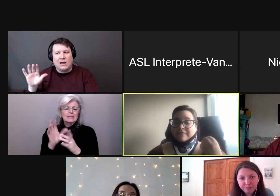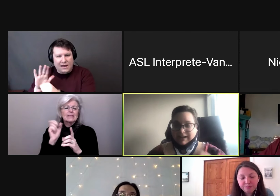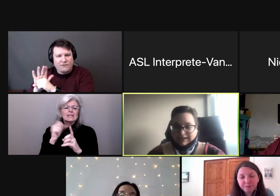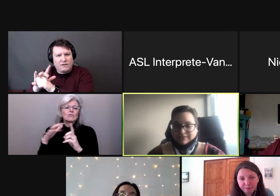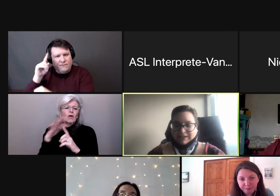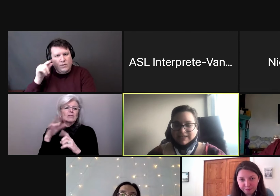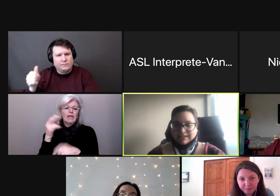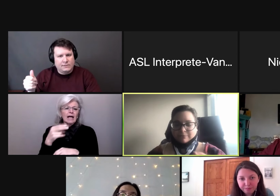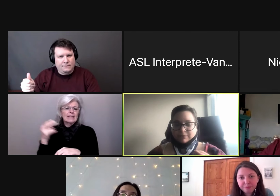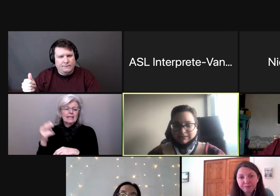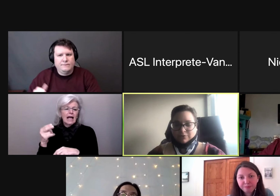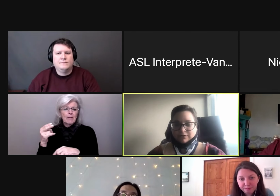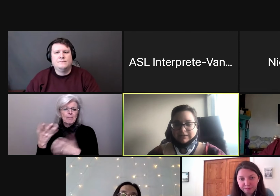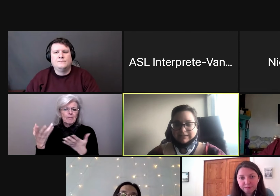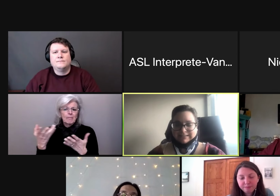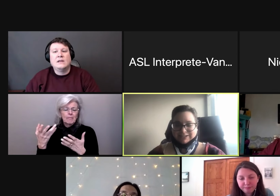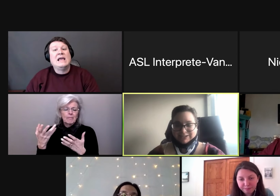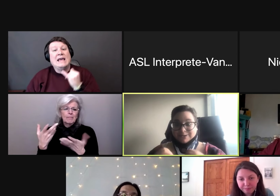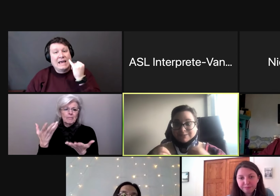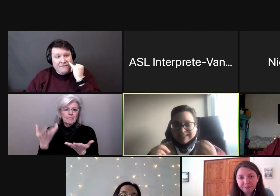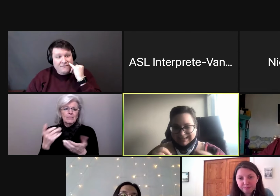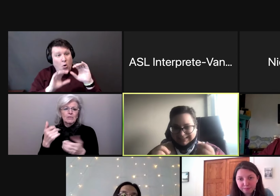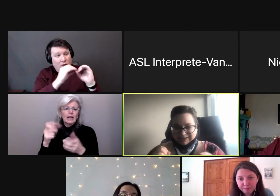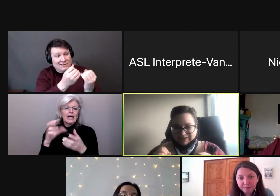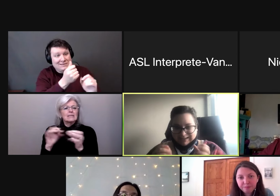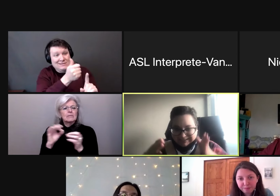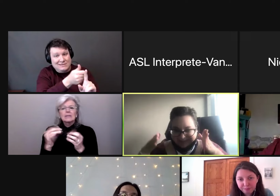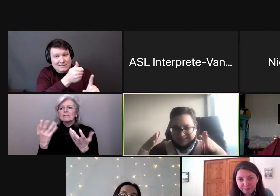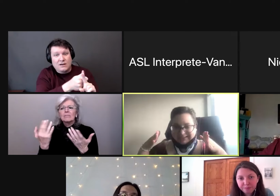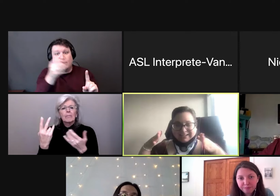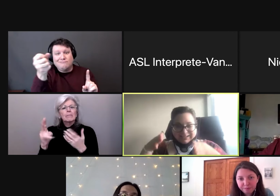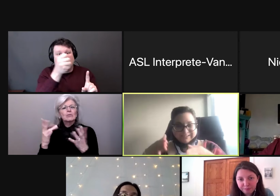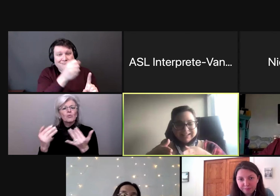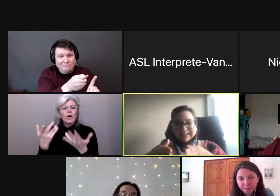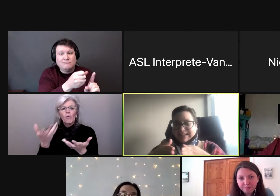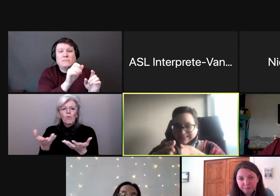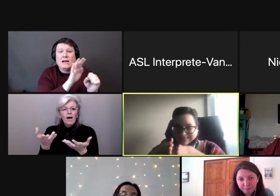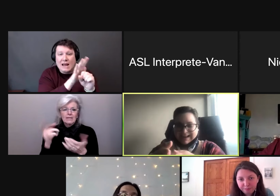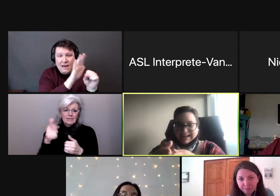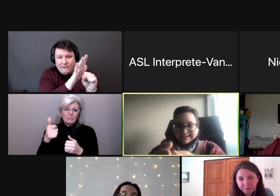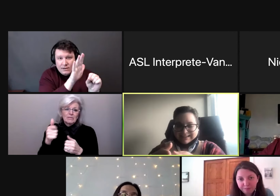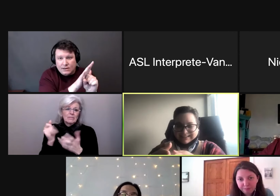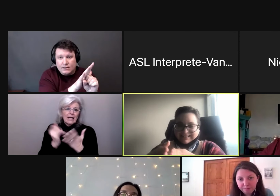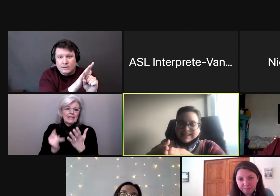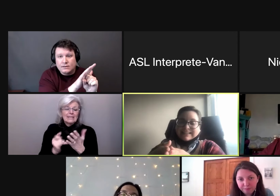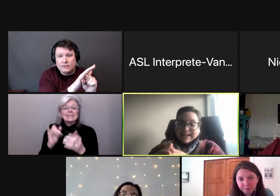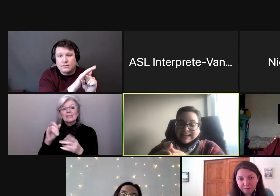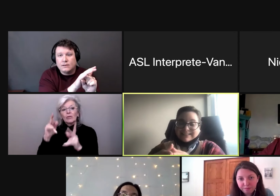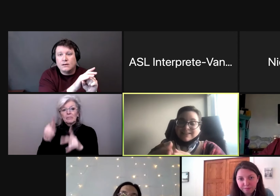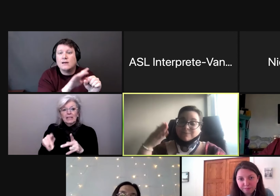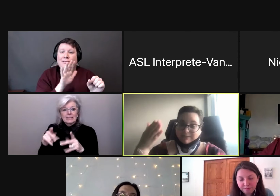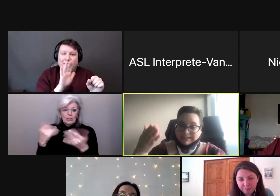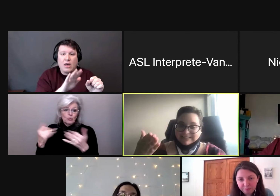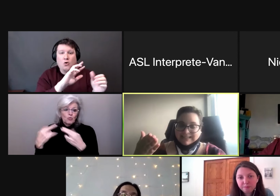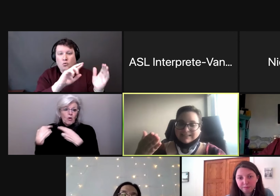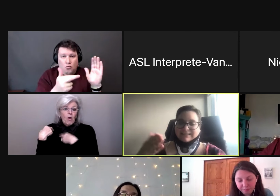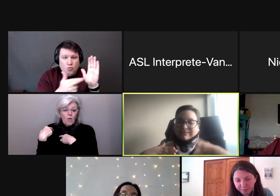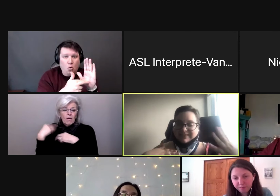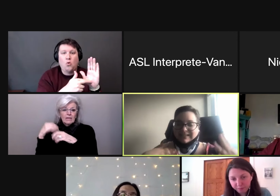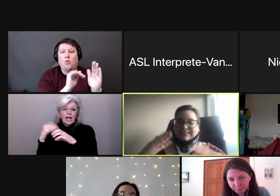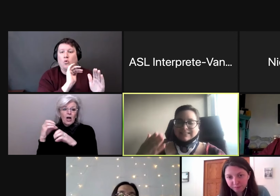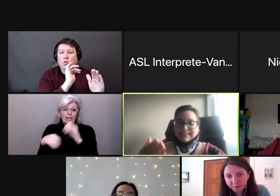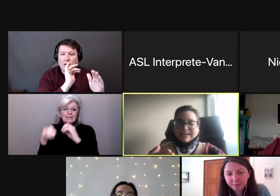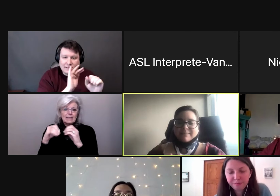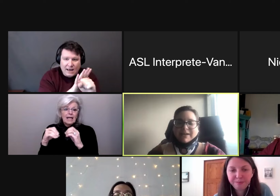'handicap de défendre ses propres droits. Donc, si on a une personne qui joue ce rôle au sein d'une organisation de